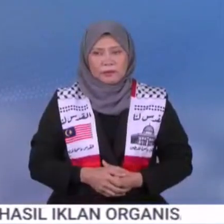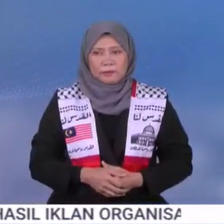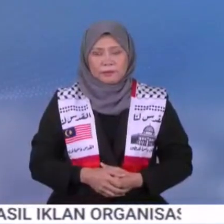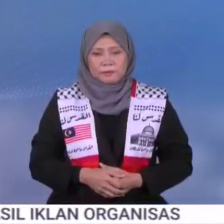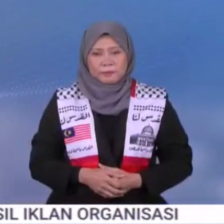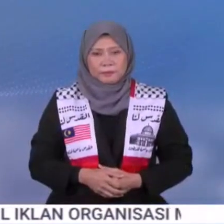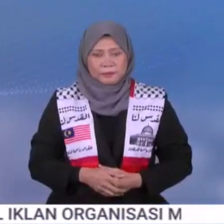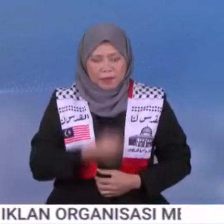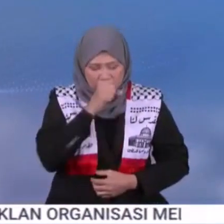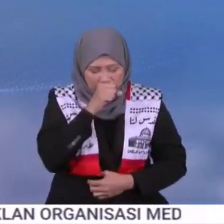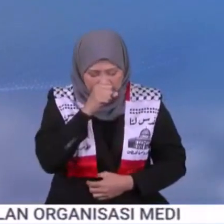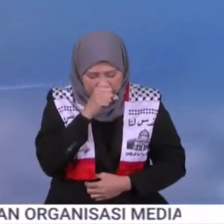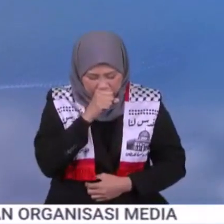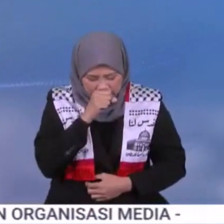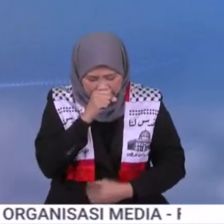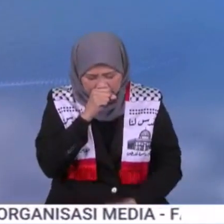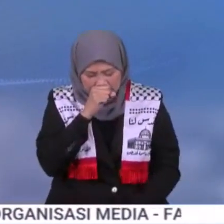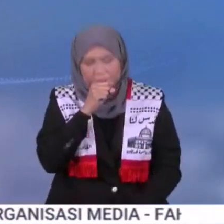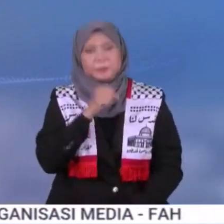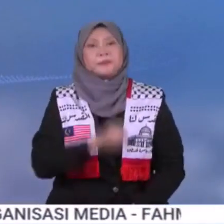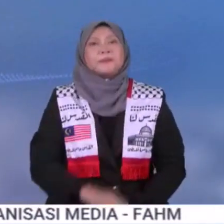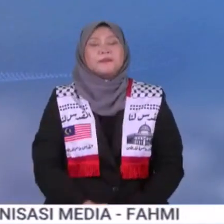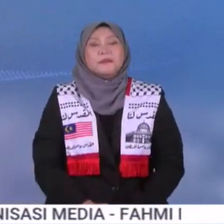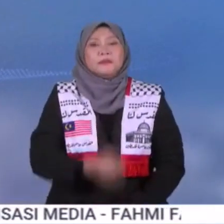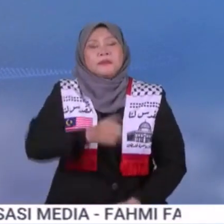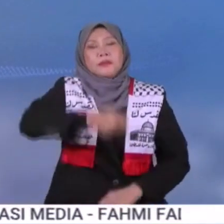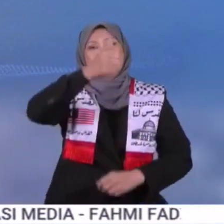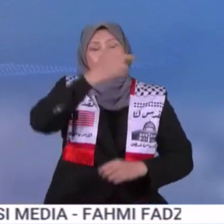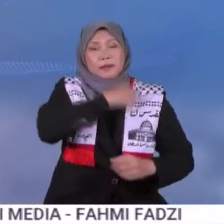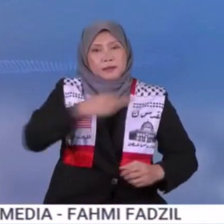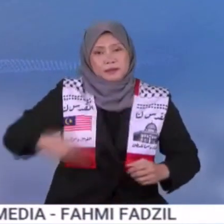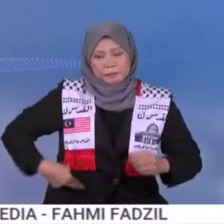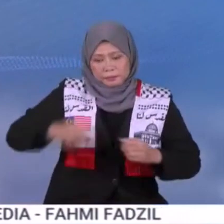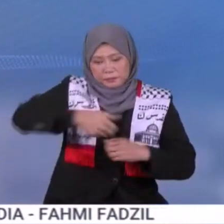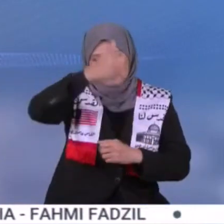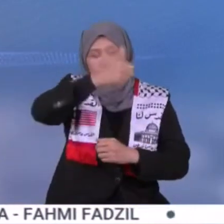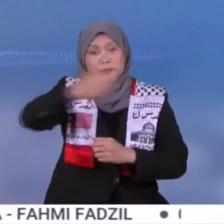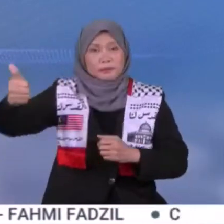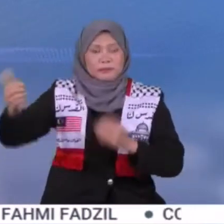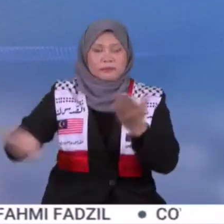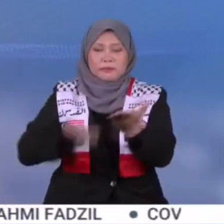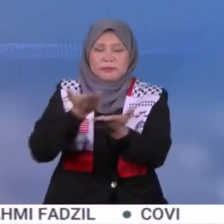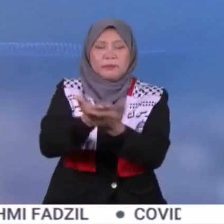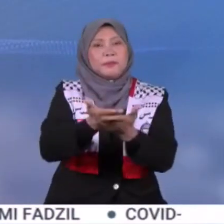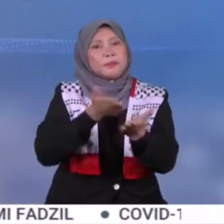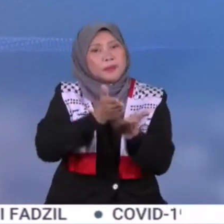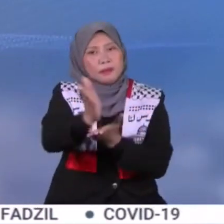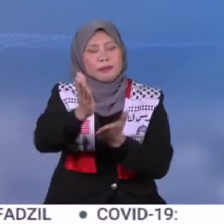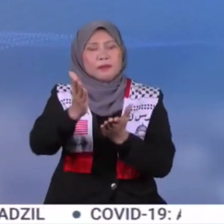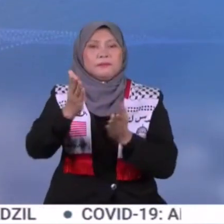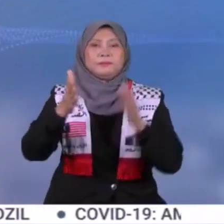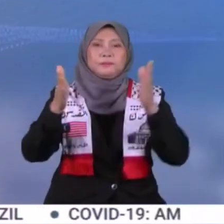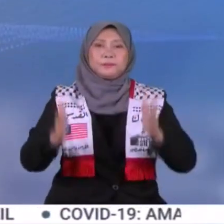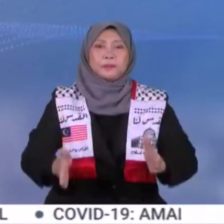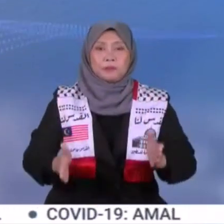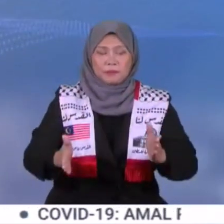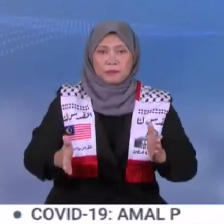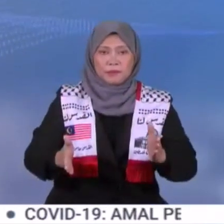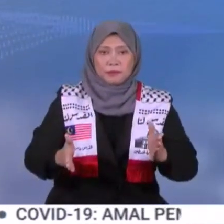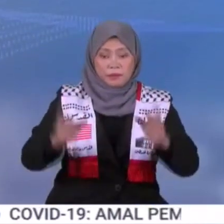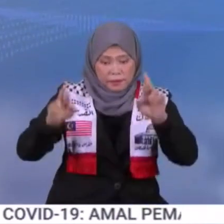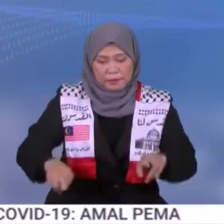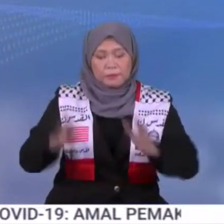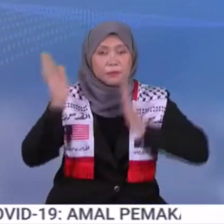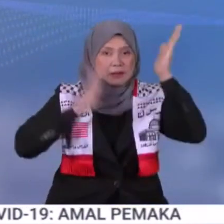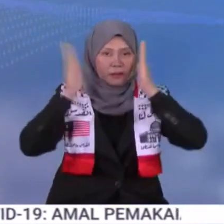Majlis raja-raja memberi perkenan kepada cadangan pindaan perlembagaan persekutuan berkaitan hak kewarganegaraan ini